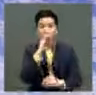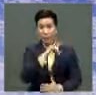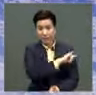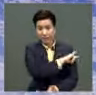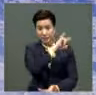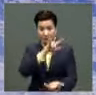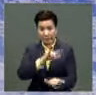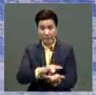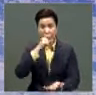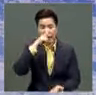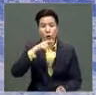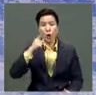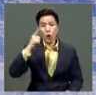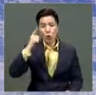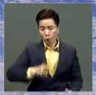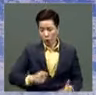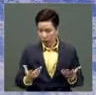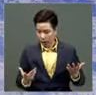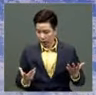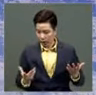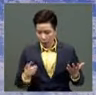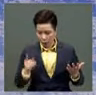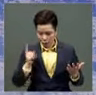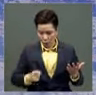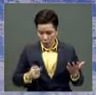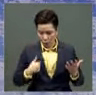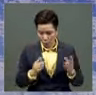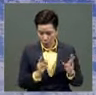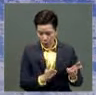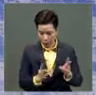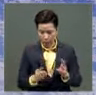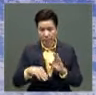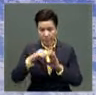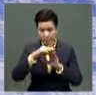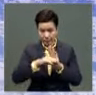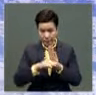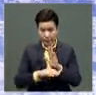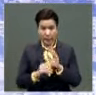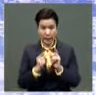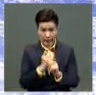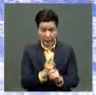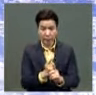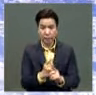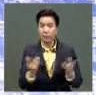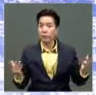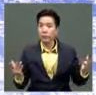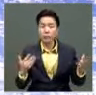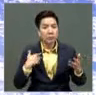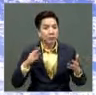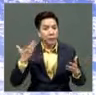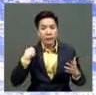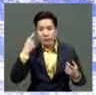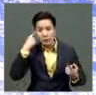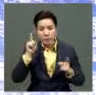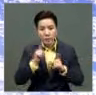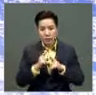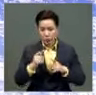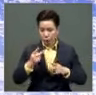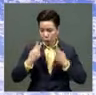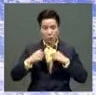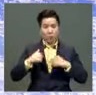าเนี่ยนะครับก็เขาได้ทำตามข้อมาตรการซึ่งในข้อหนึ่งคือไม่ได้มีการต้องการให้ตรว